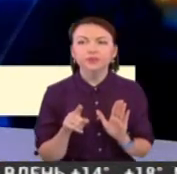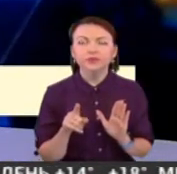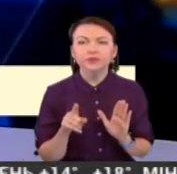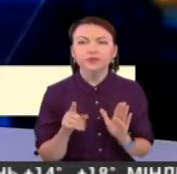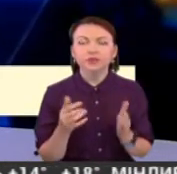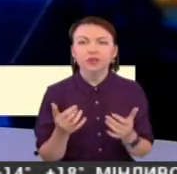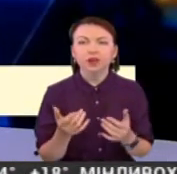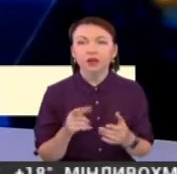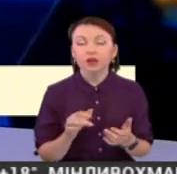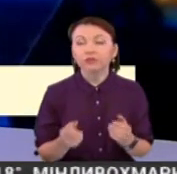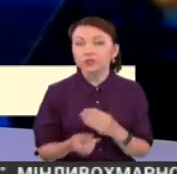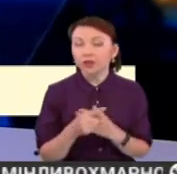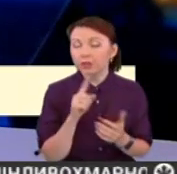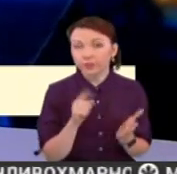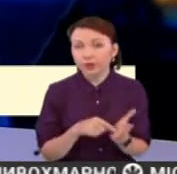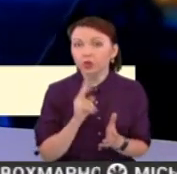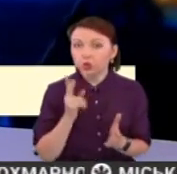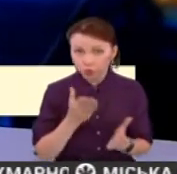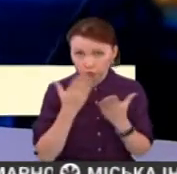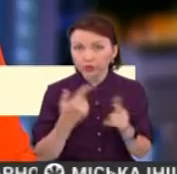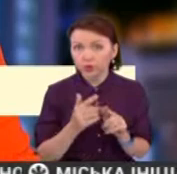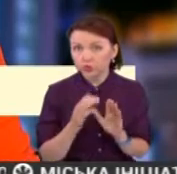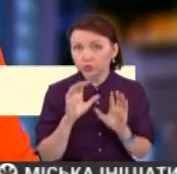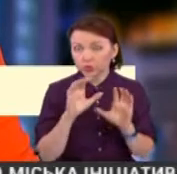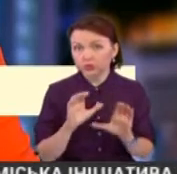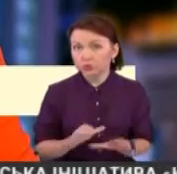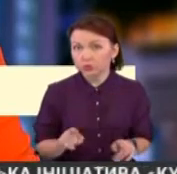чи їх хтось читав, судячи з таких заяв. Ну,